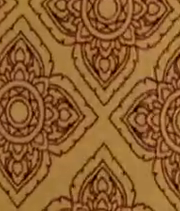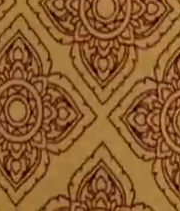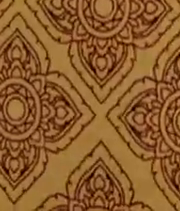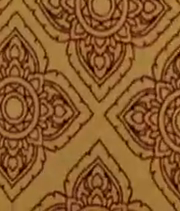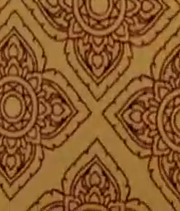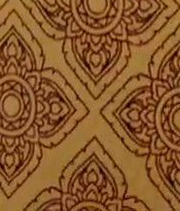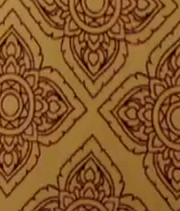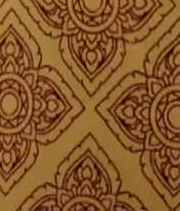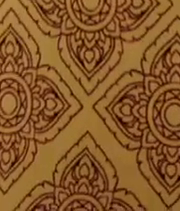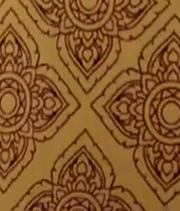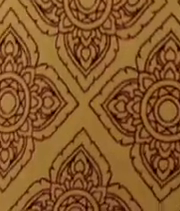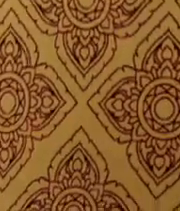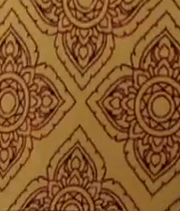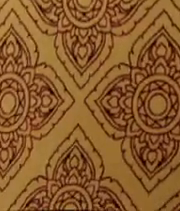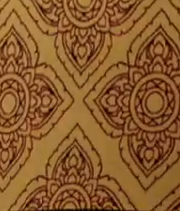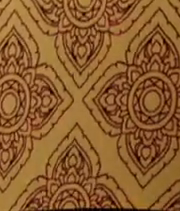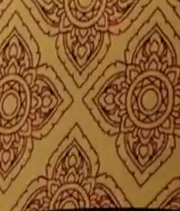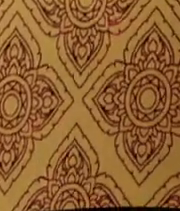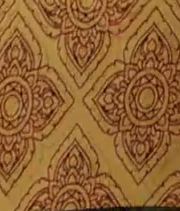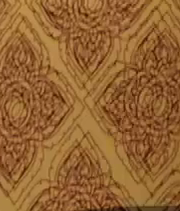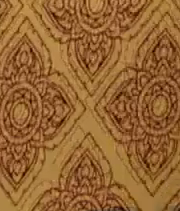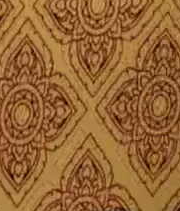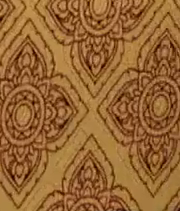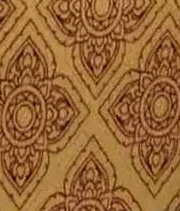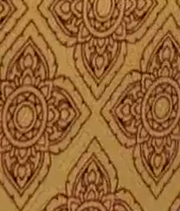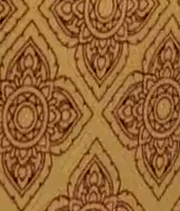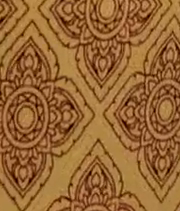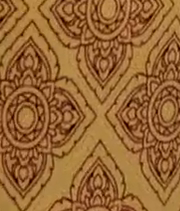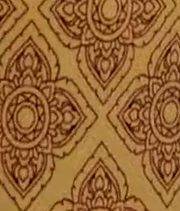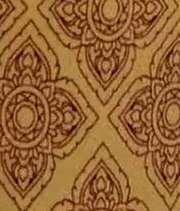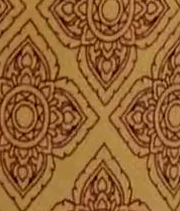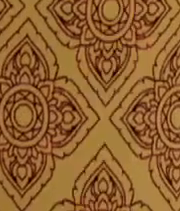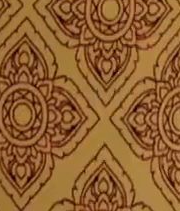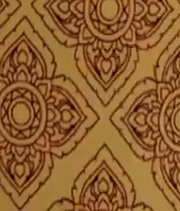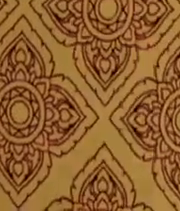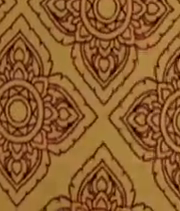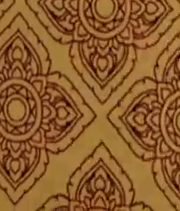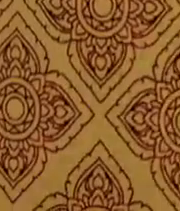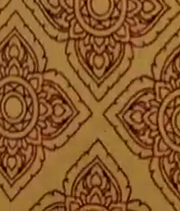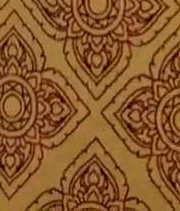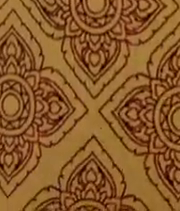และทั้งหมดคือข่าวในพระราชสำนักประจำวันนี้ผมวีรศักดิ์ขอบเขตสวัสดีครับ